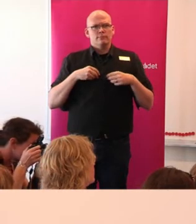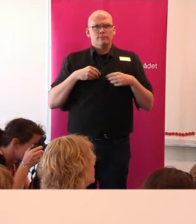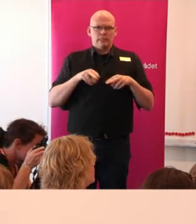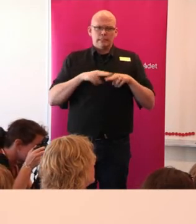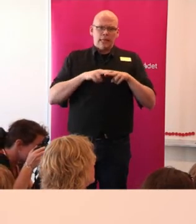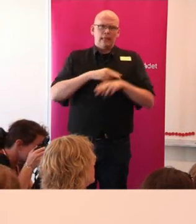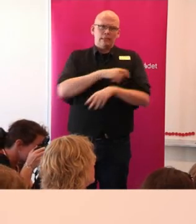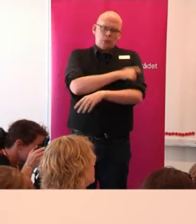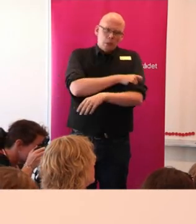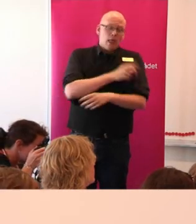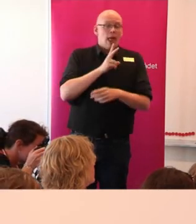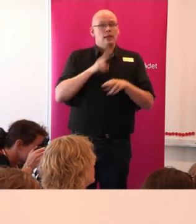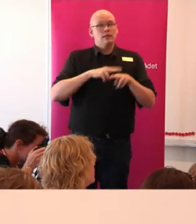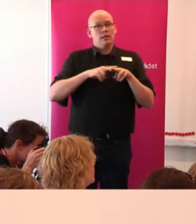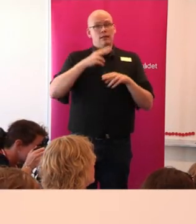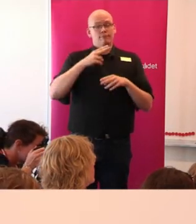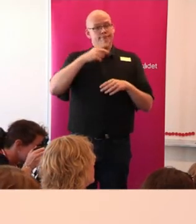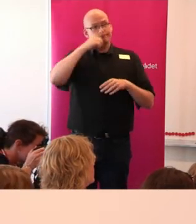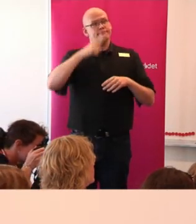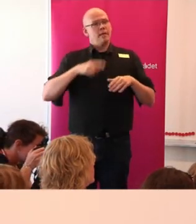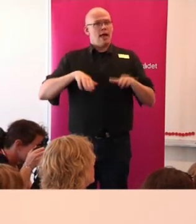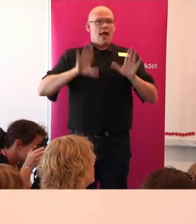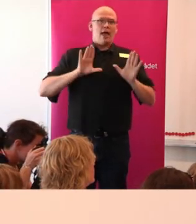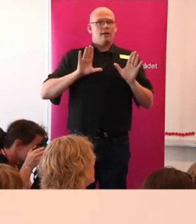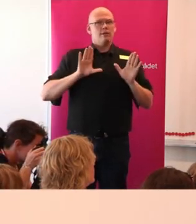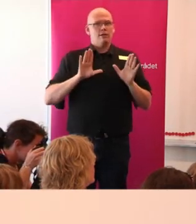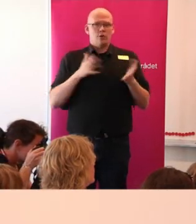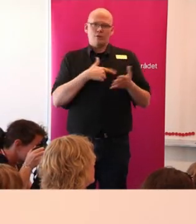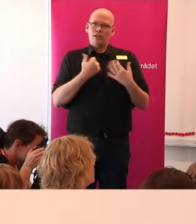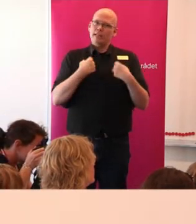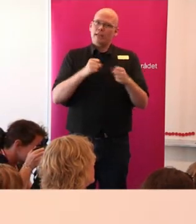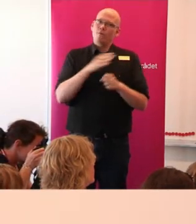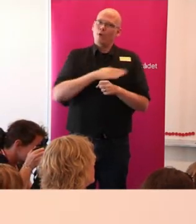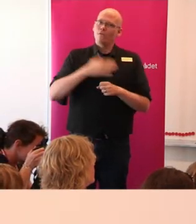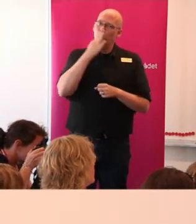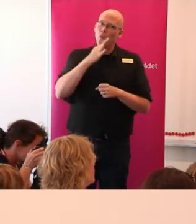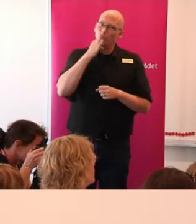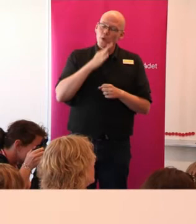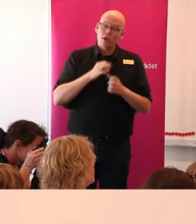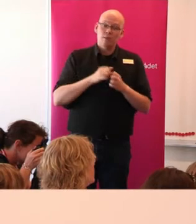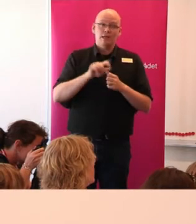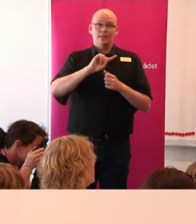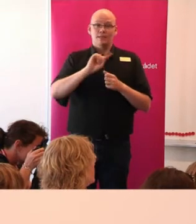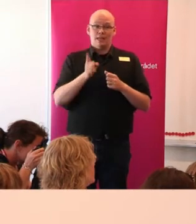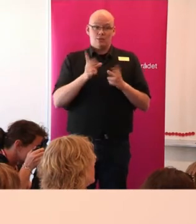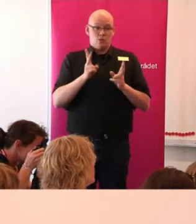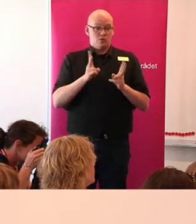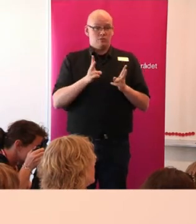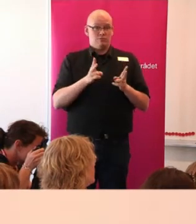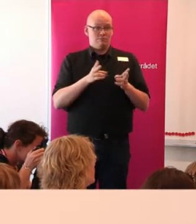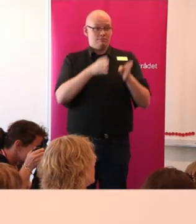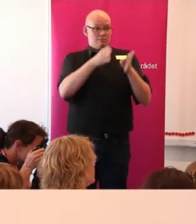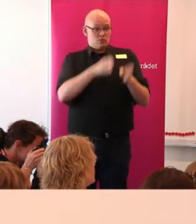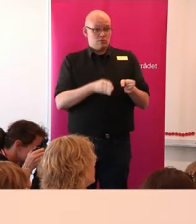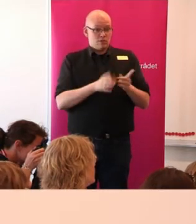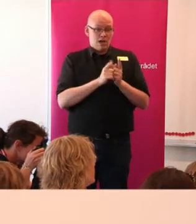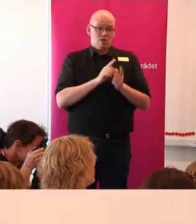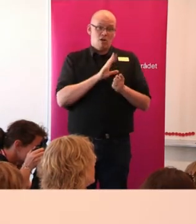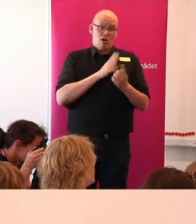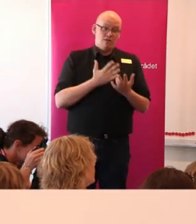hur man driver sina frågor. Det är en sak. Sen är det då å andra sidan den här personen som kanske har